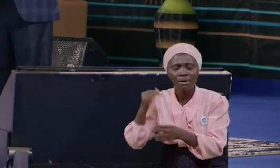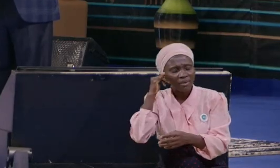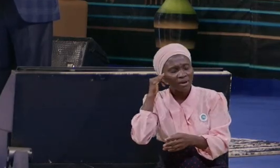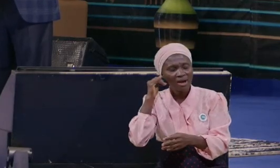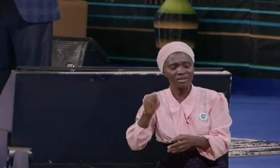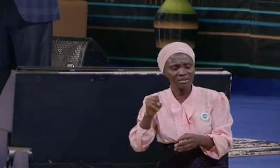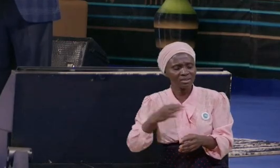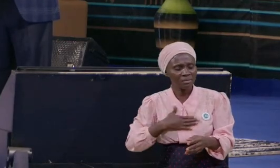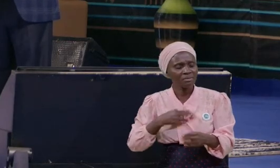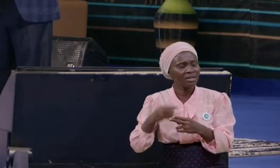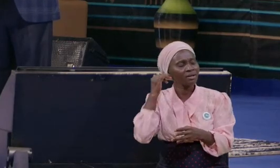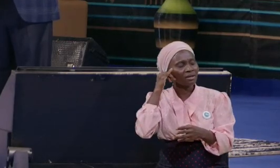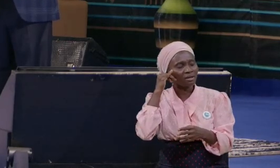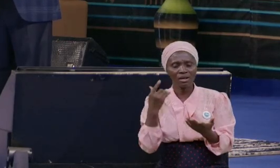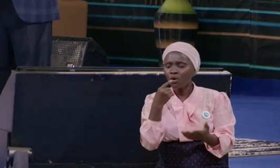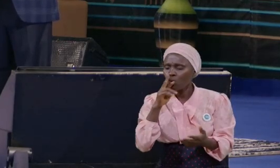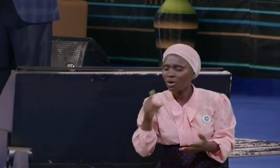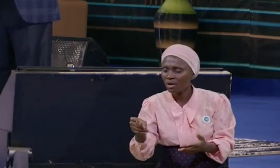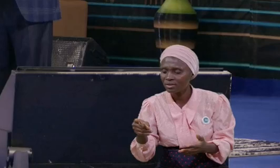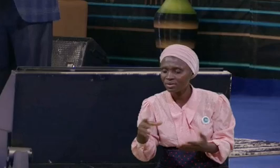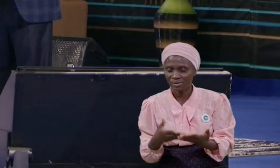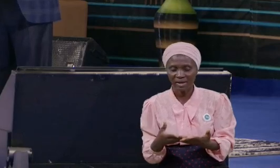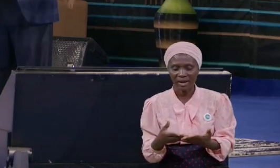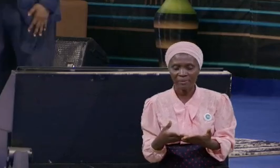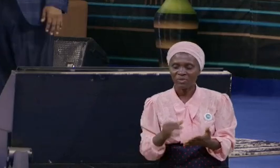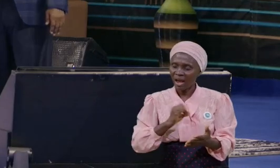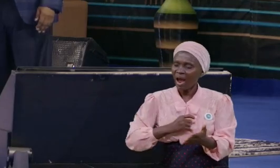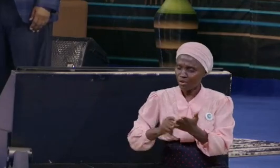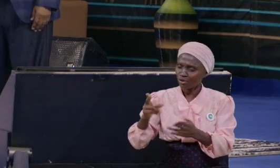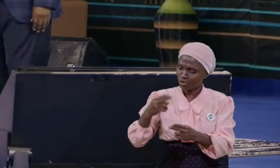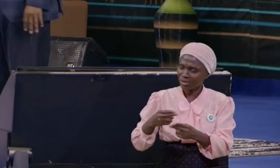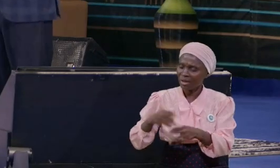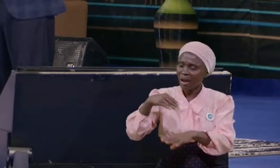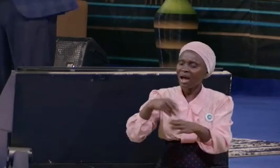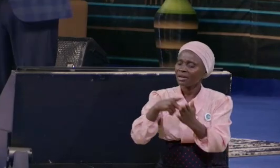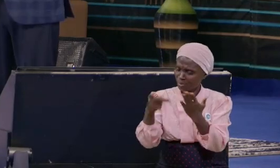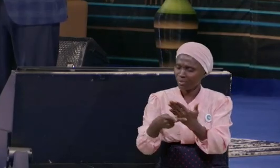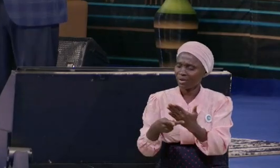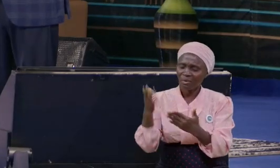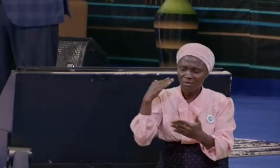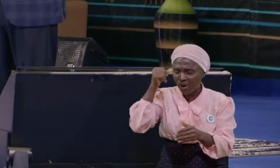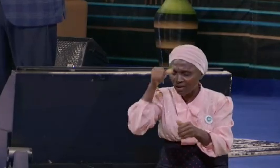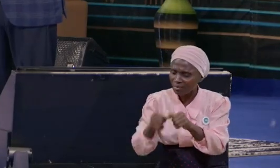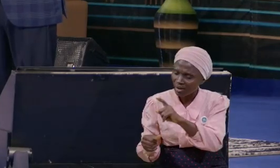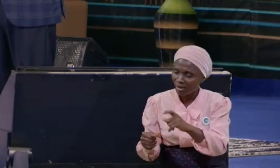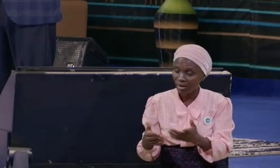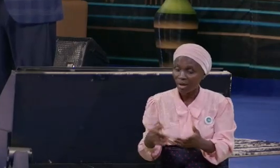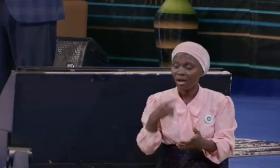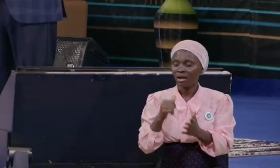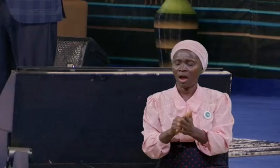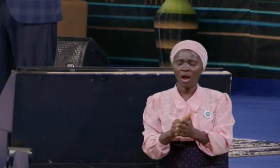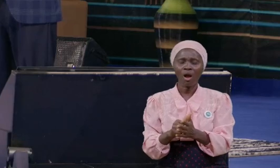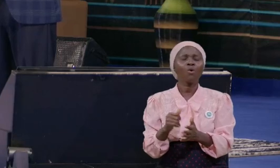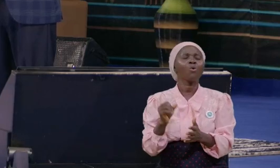Je ne fais pas de ceux-là qui avaient enregistré dans la croisade. Ah, croisade. La croisade est terminée, non? Je ne veux plus continuer dans ce type de choses.